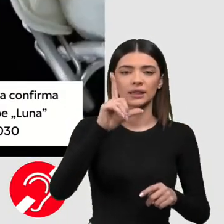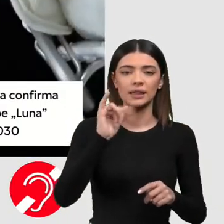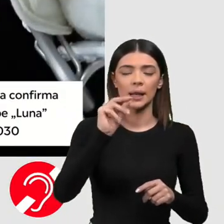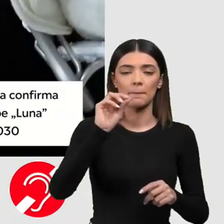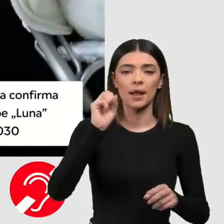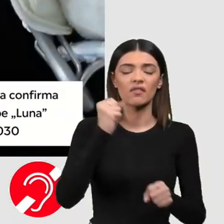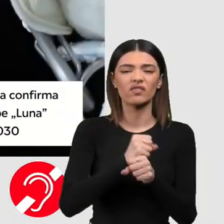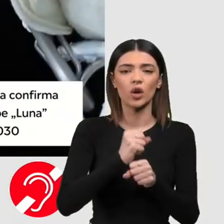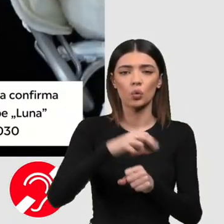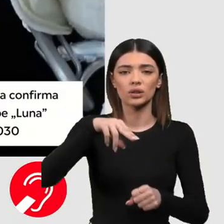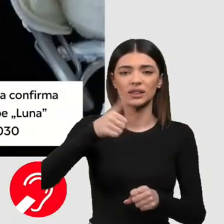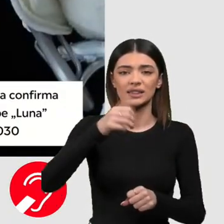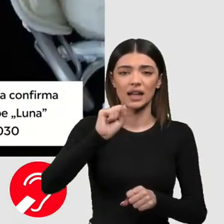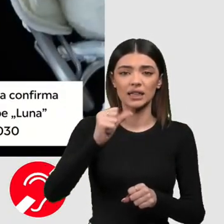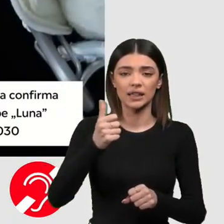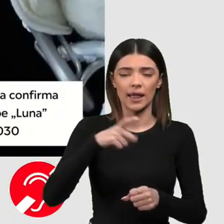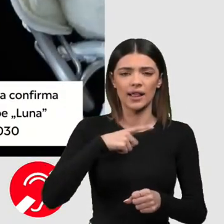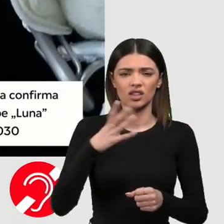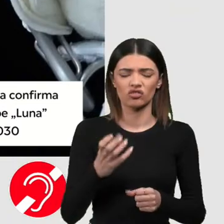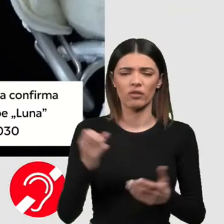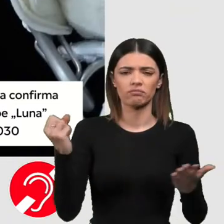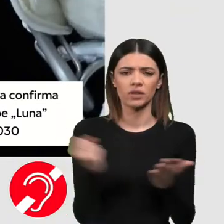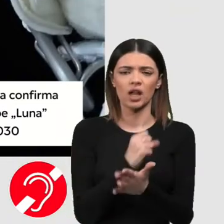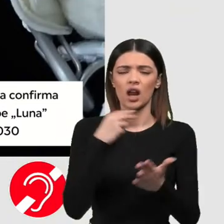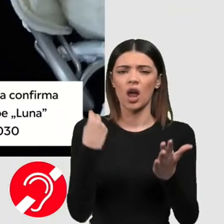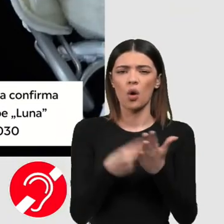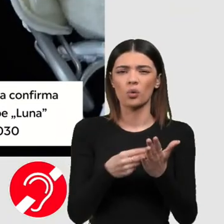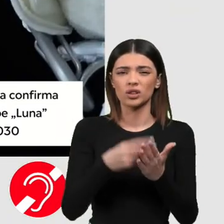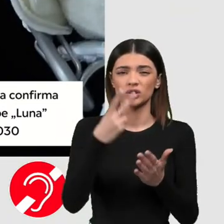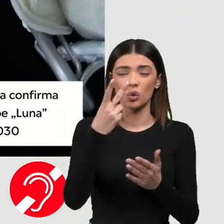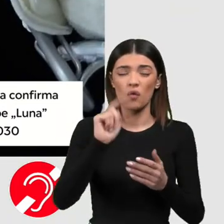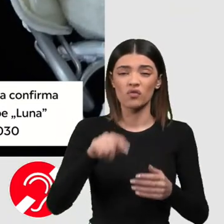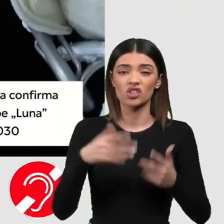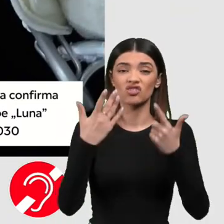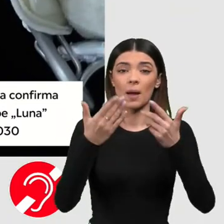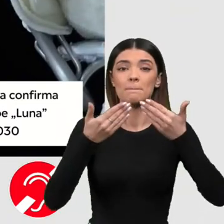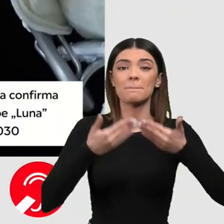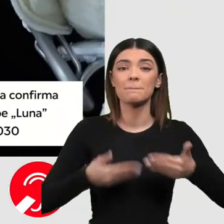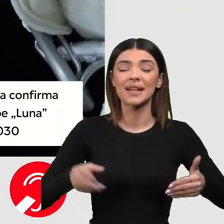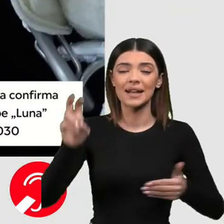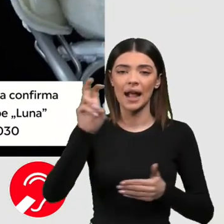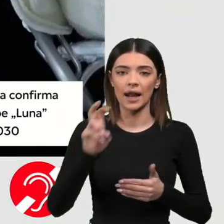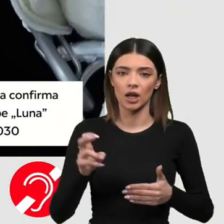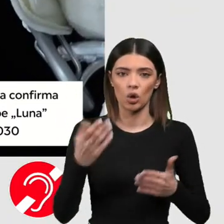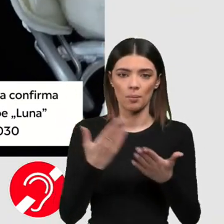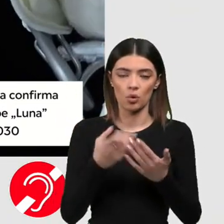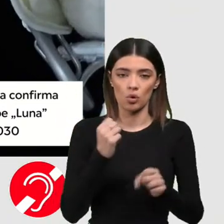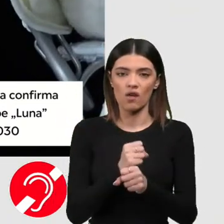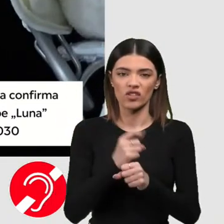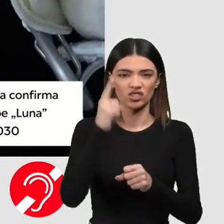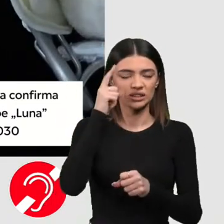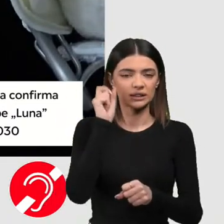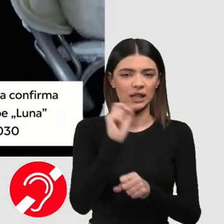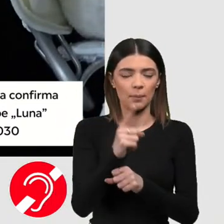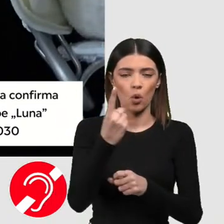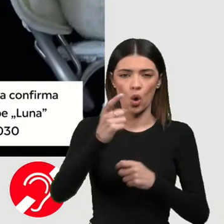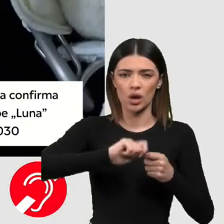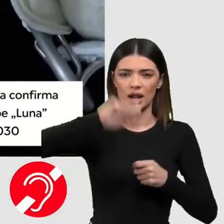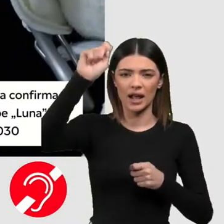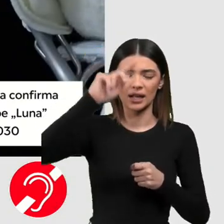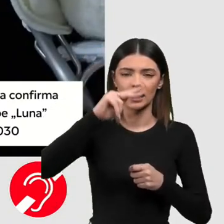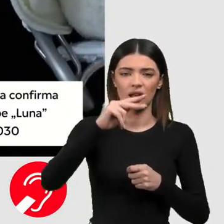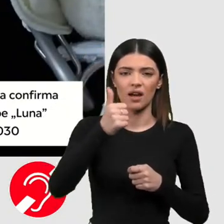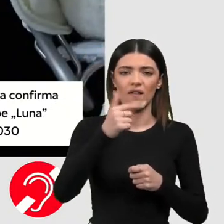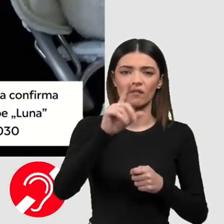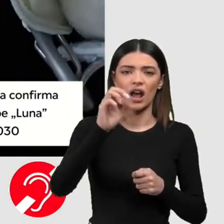NASA este un proiect titanic care a costat, gândiți-vă, 2,7 miliarde de dolari. Va fi lansat undeva pe o rachetă Falcon